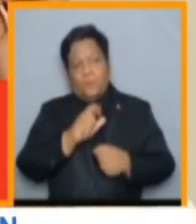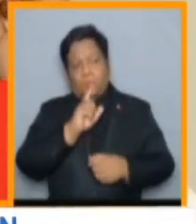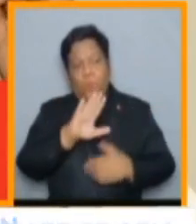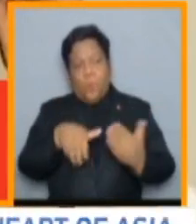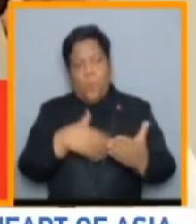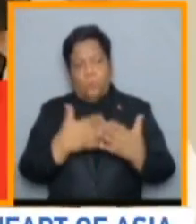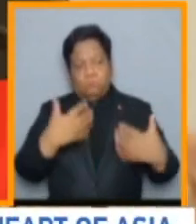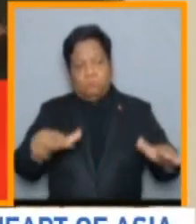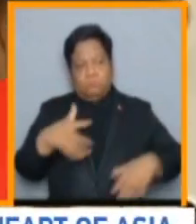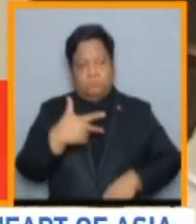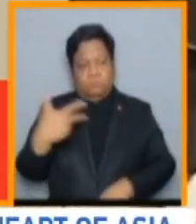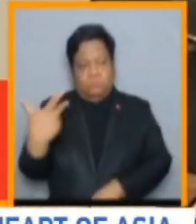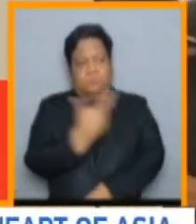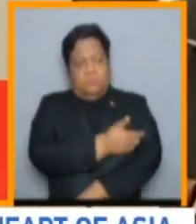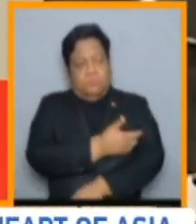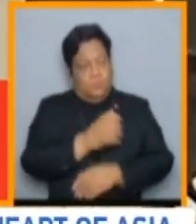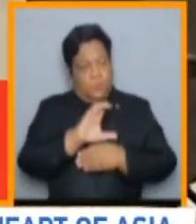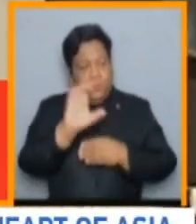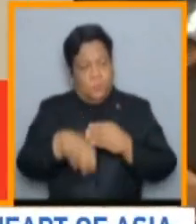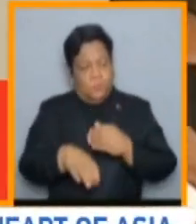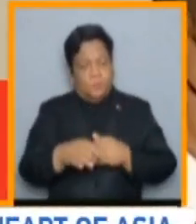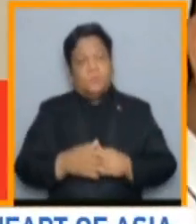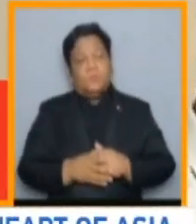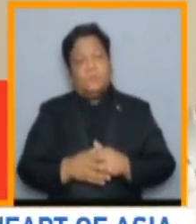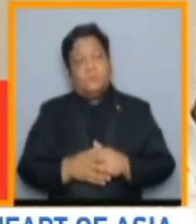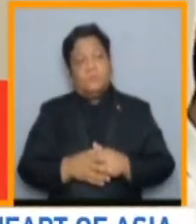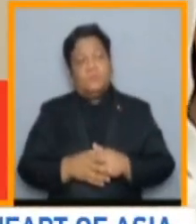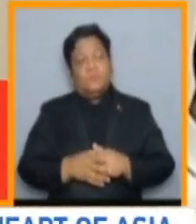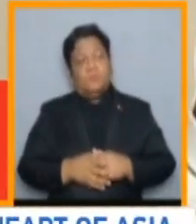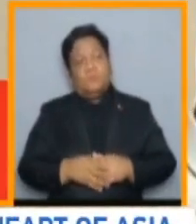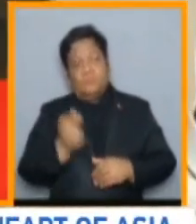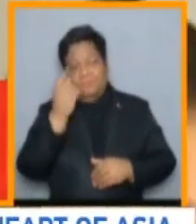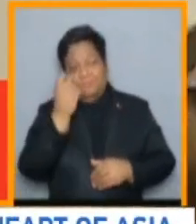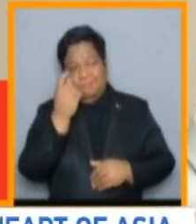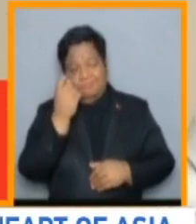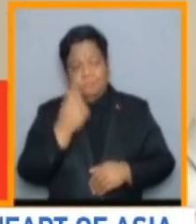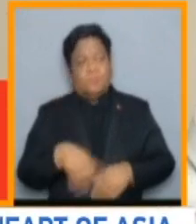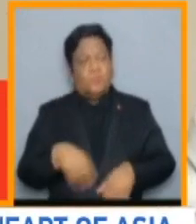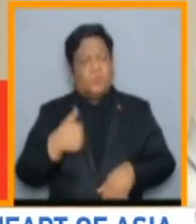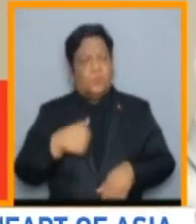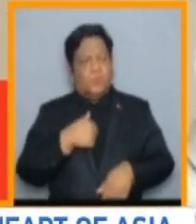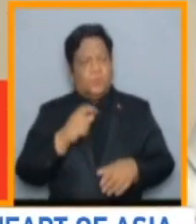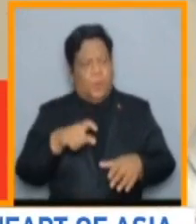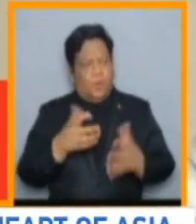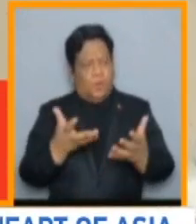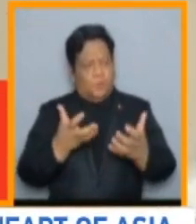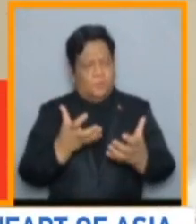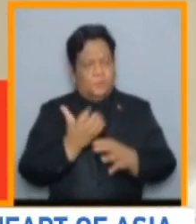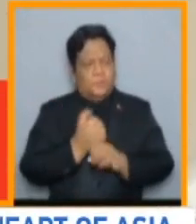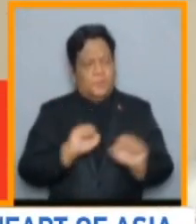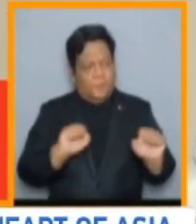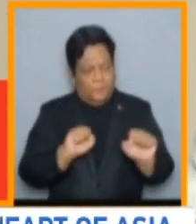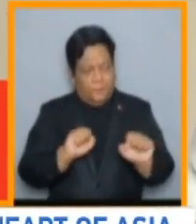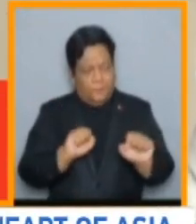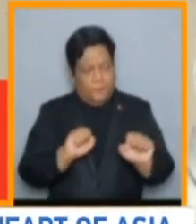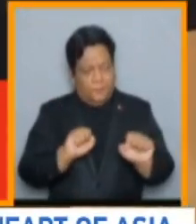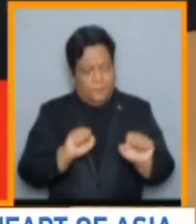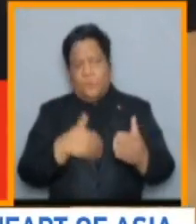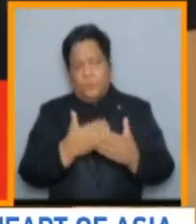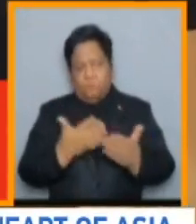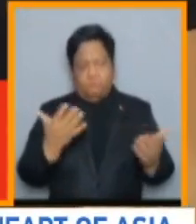So dahil siyempre tinitingnan natin na dapat safe at maayos ang pagbabalik ng mga bata sa